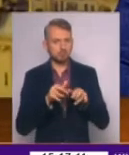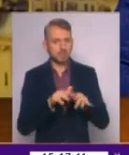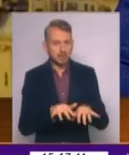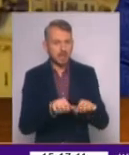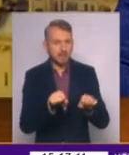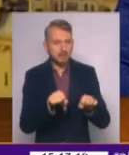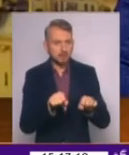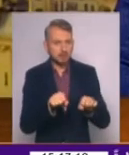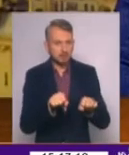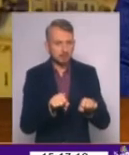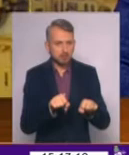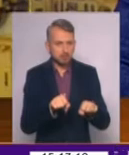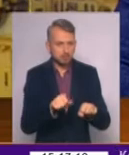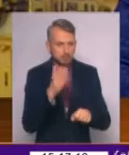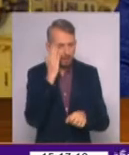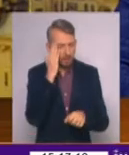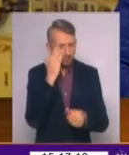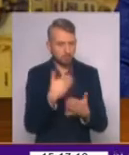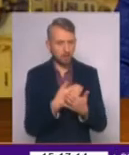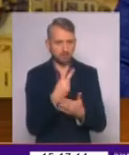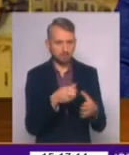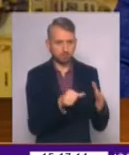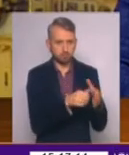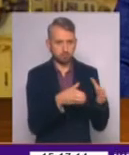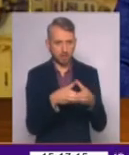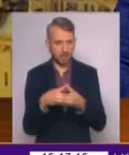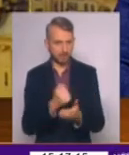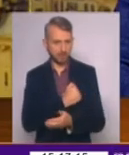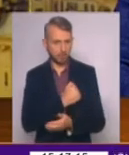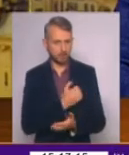дієздатну майже дві бригади військових.